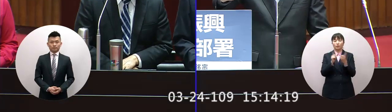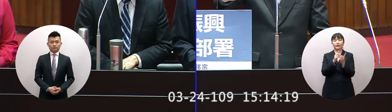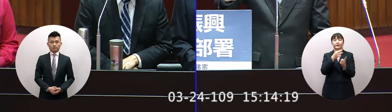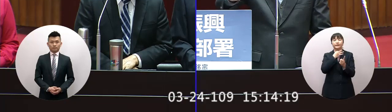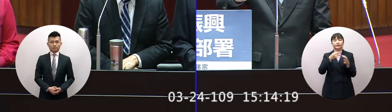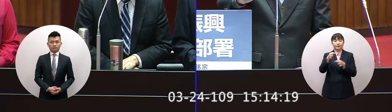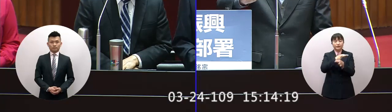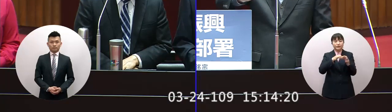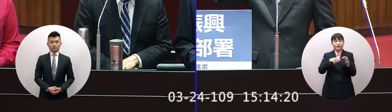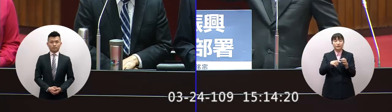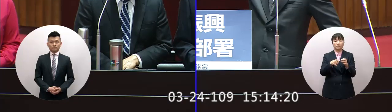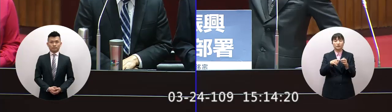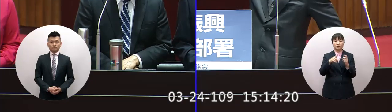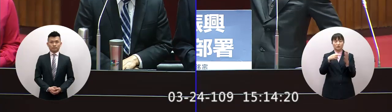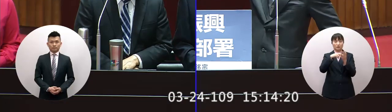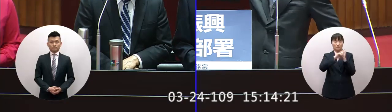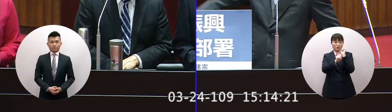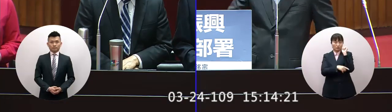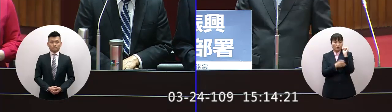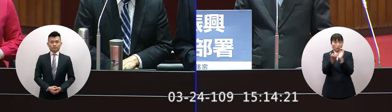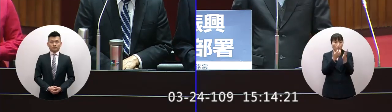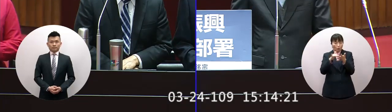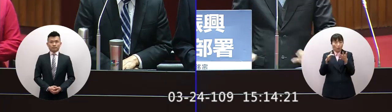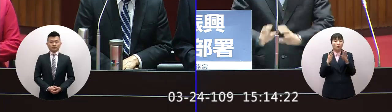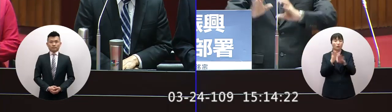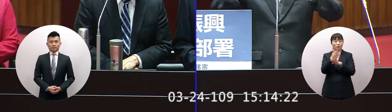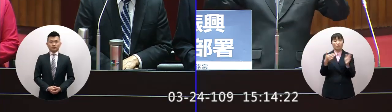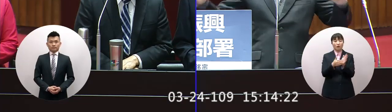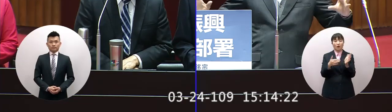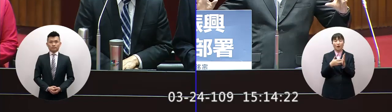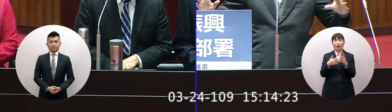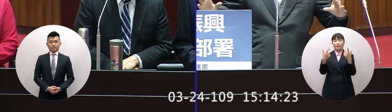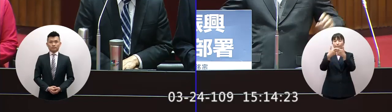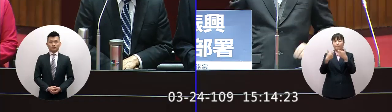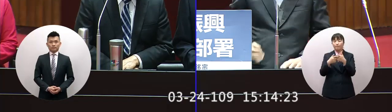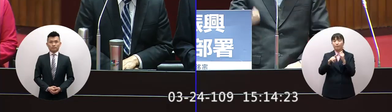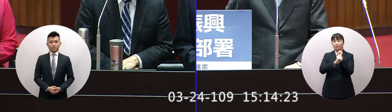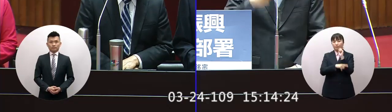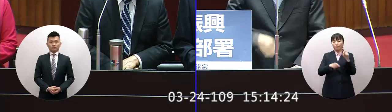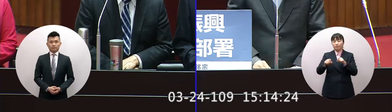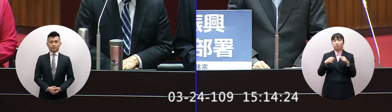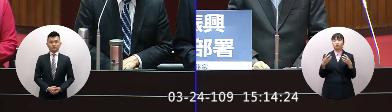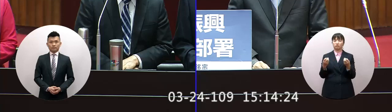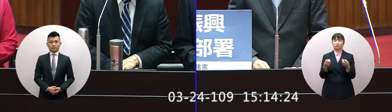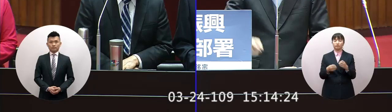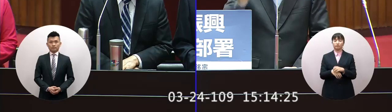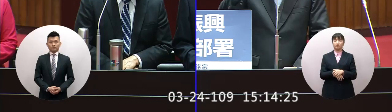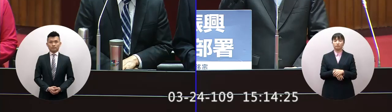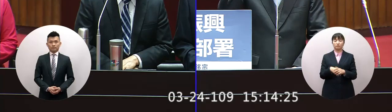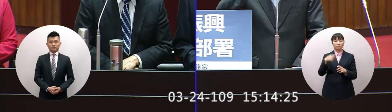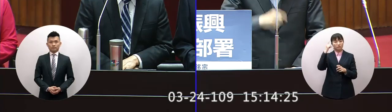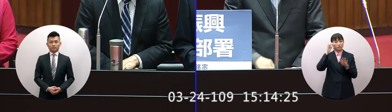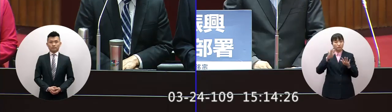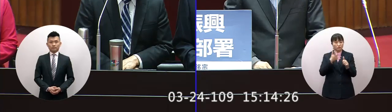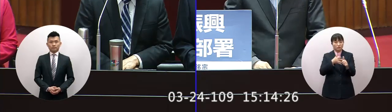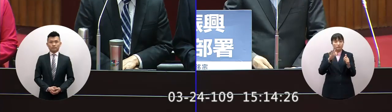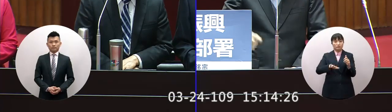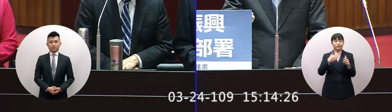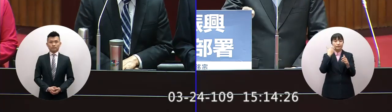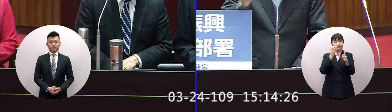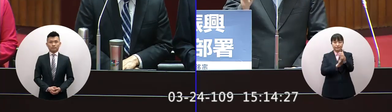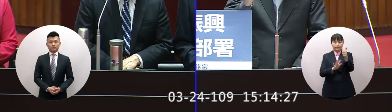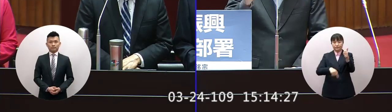困立法院的预算通过了，没有配套。我请问院长，现在有哪个部